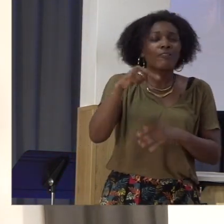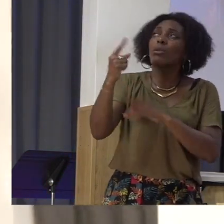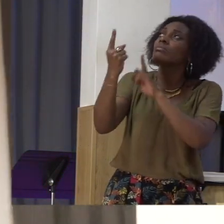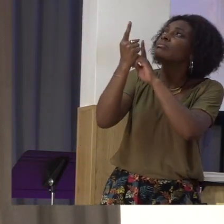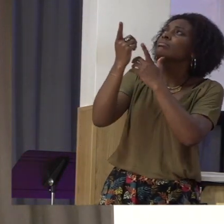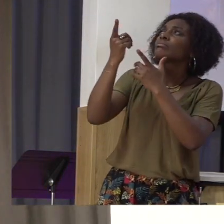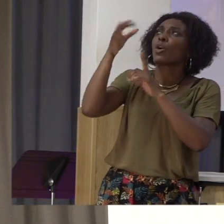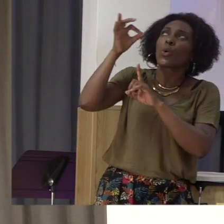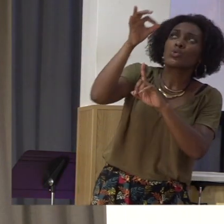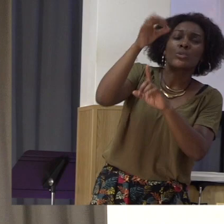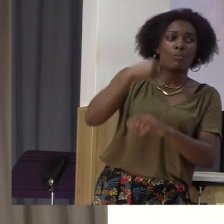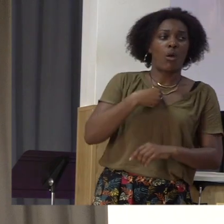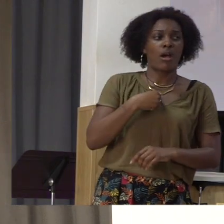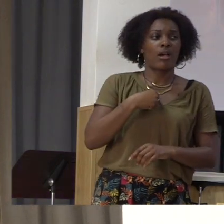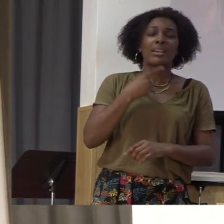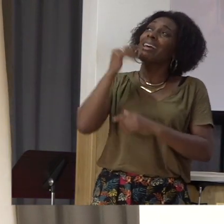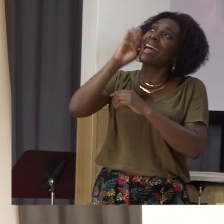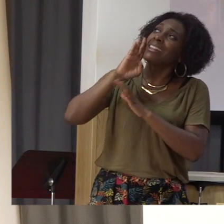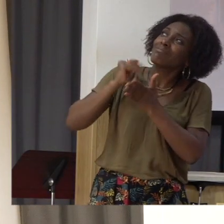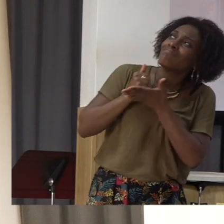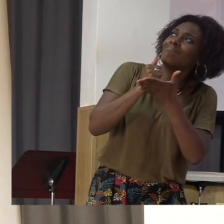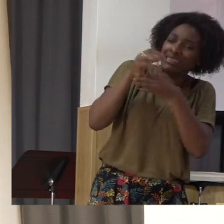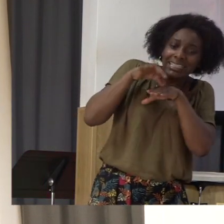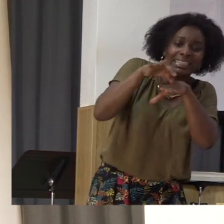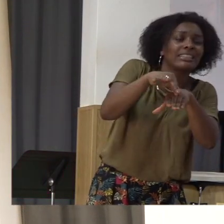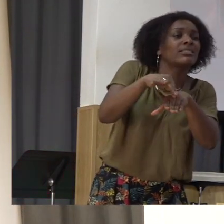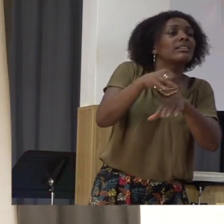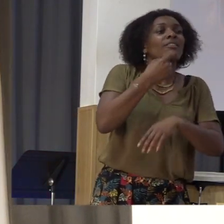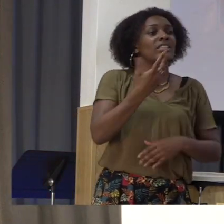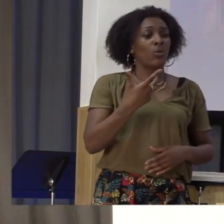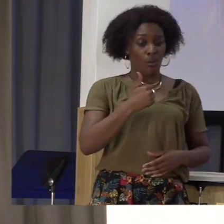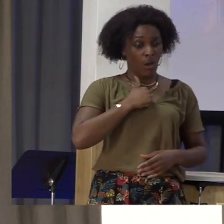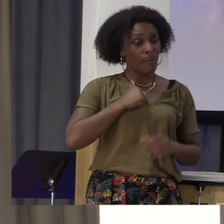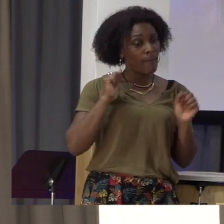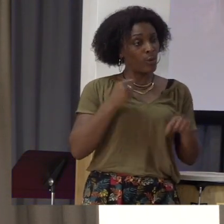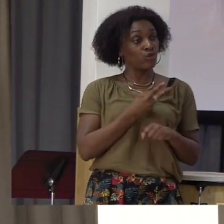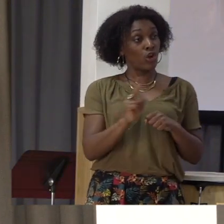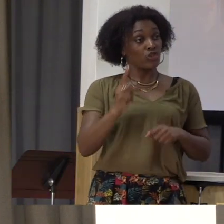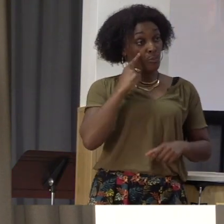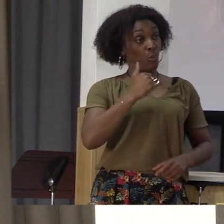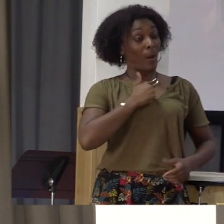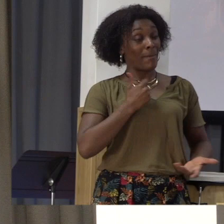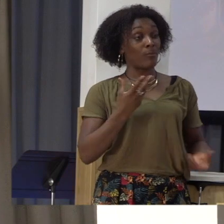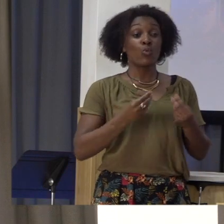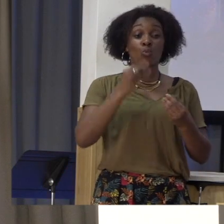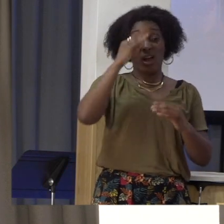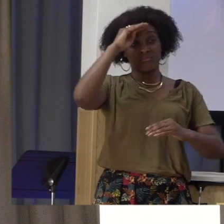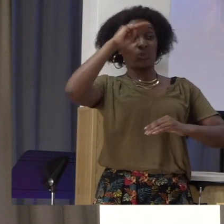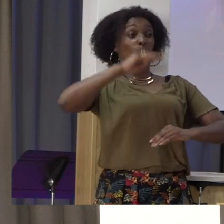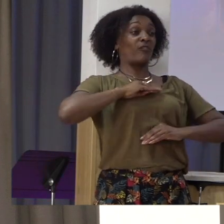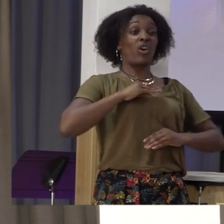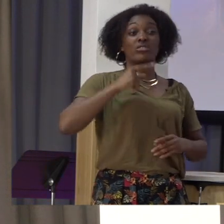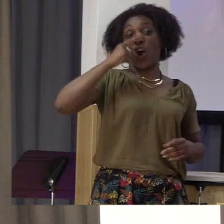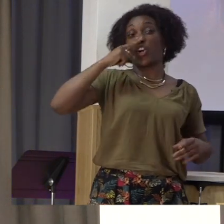que je peux être un danger pour moi-même. Conduis-moi parce que trop de confiance, justement, peut créer